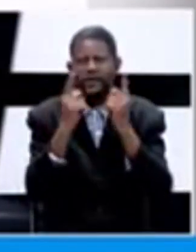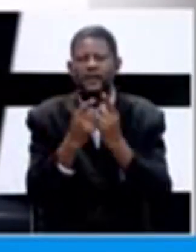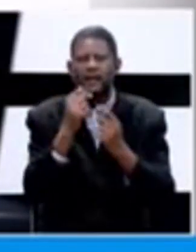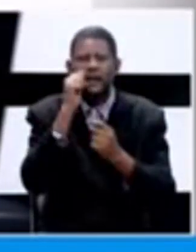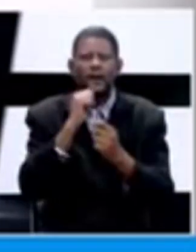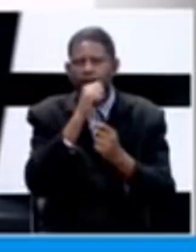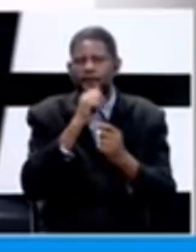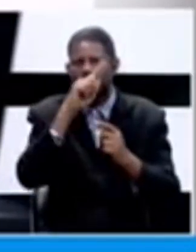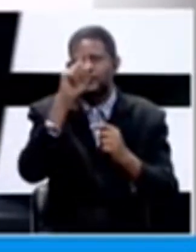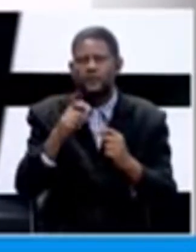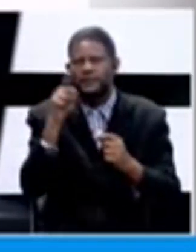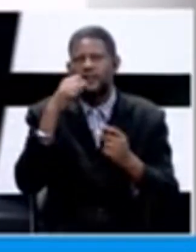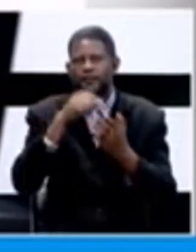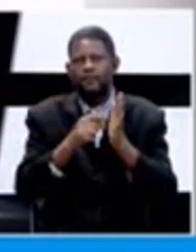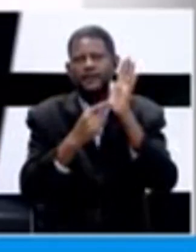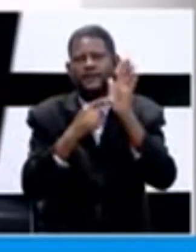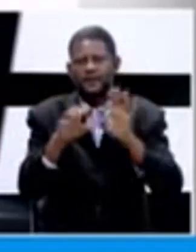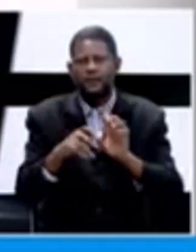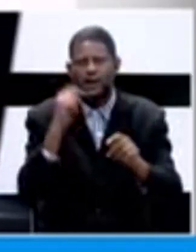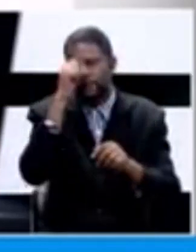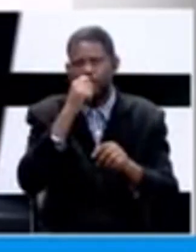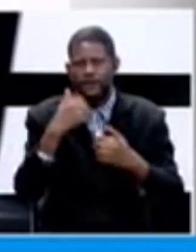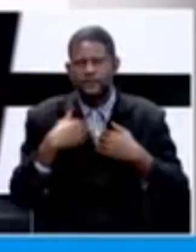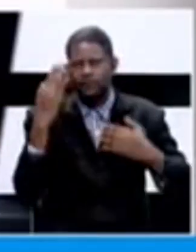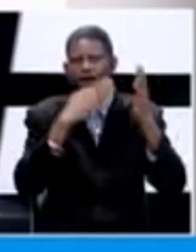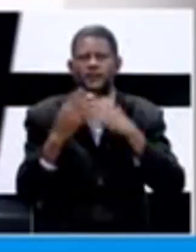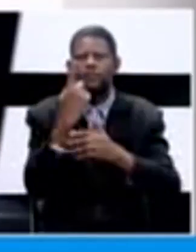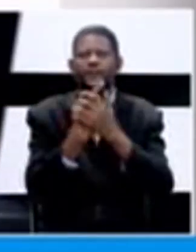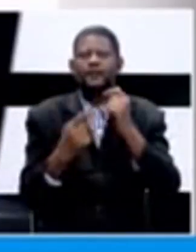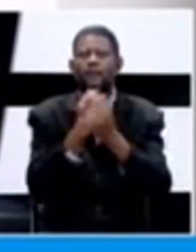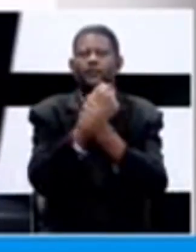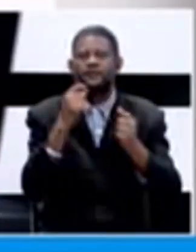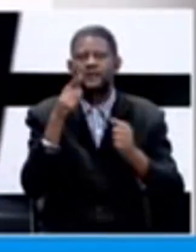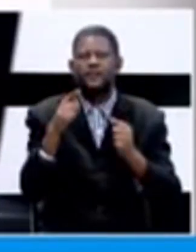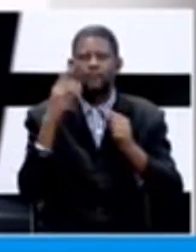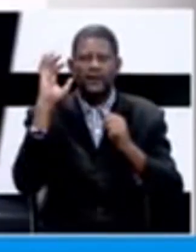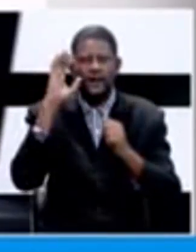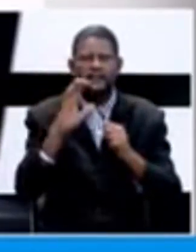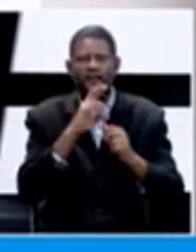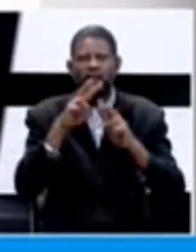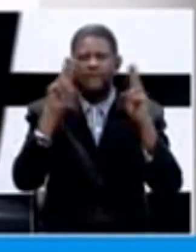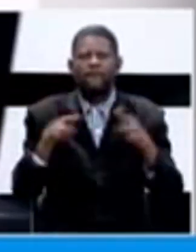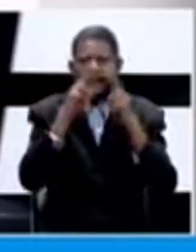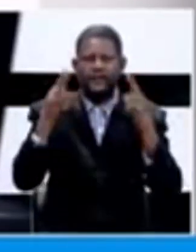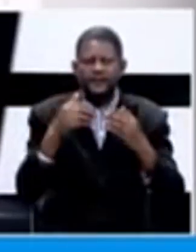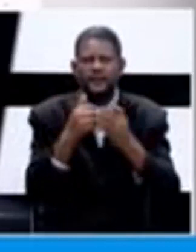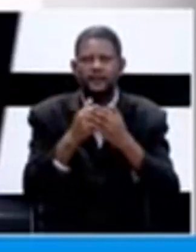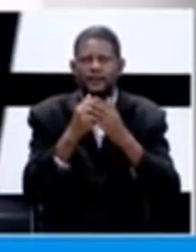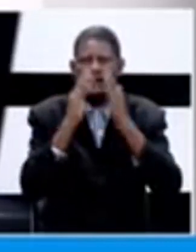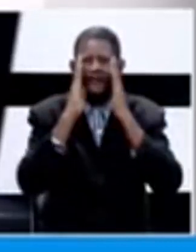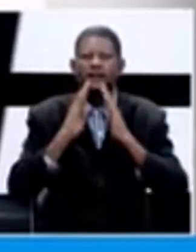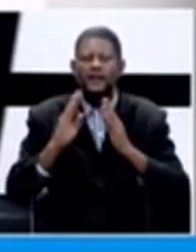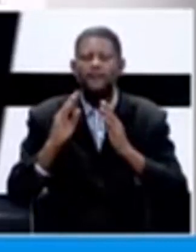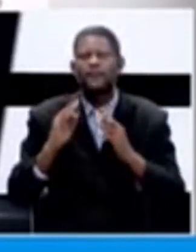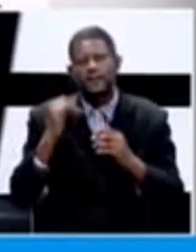እቲ ደብዳቤ ዕላው ገይሩሎም ኣብ ኢትዮጵያ ዘሎ ጸገም ብሕታዊ መፍትሒኡ እቲ ብሓይልታት ፌደራሊስት ዝቐረበ እማመ ሰላም ምዃኑ ዝሓበረ